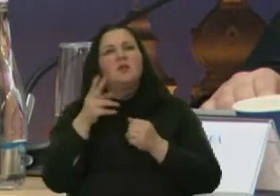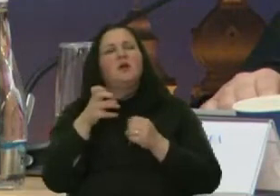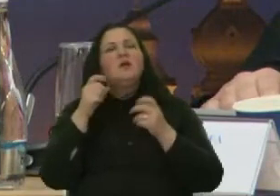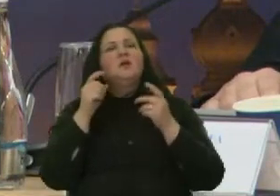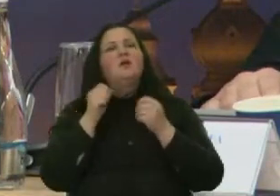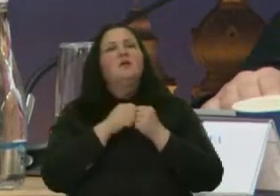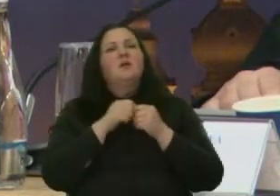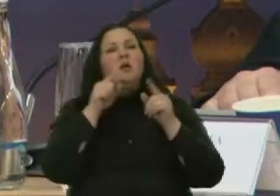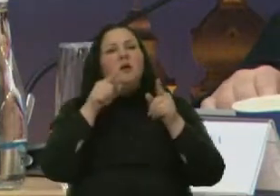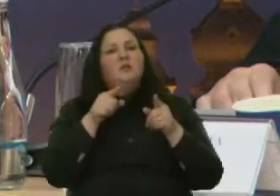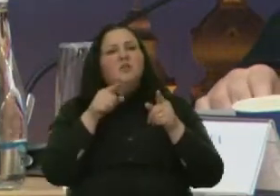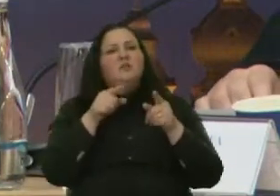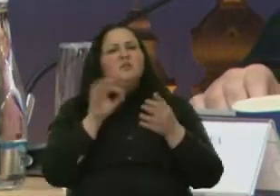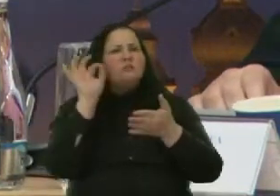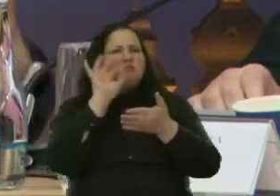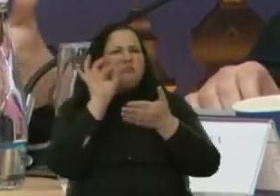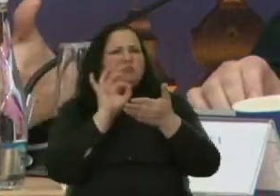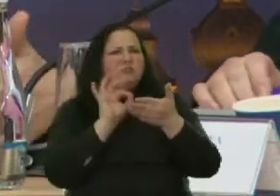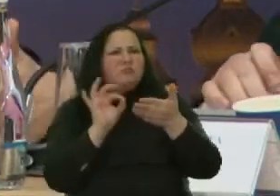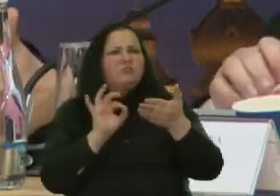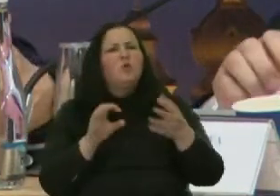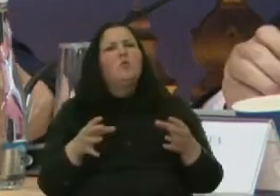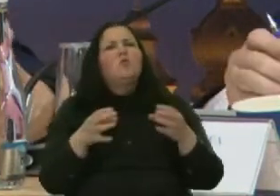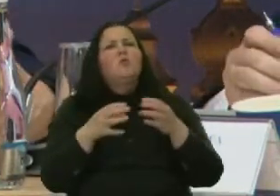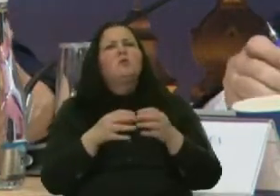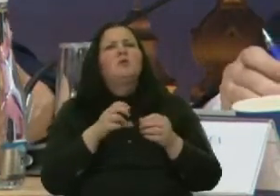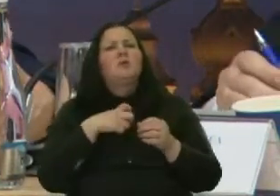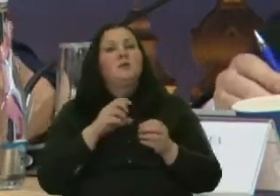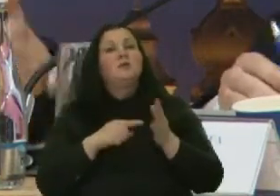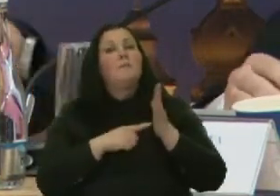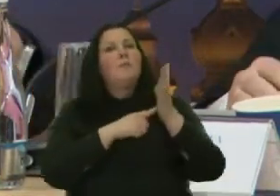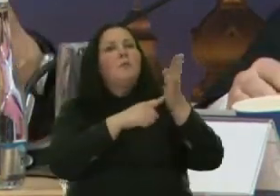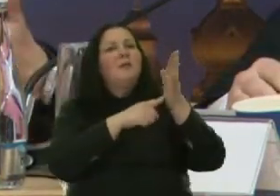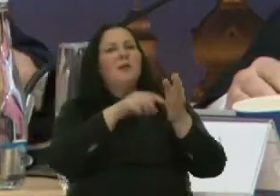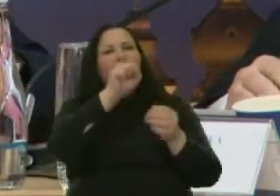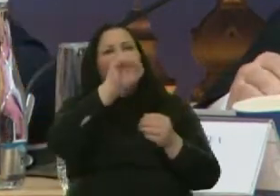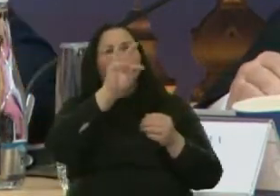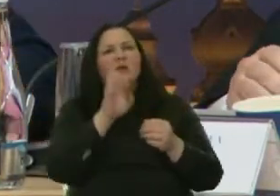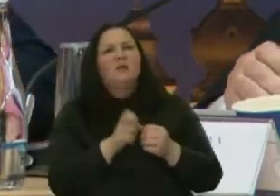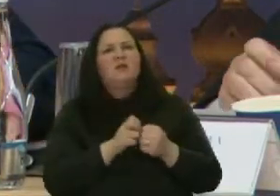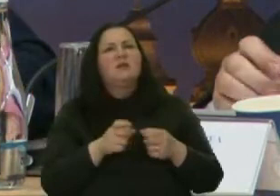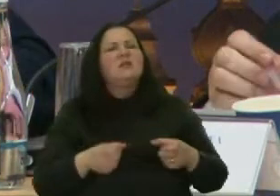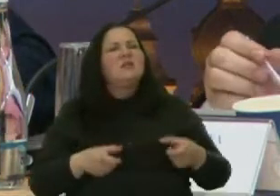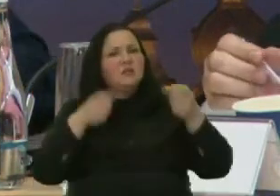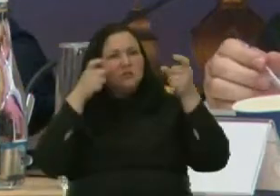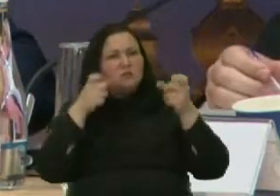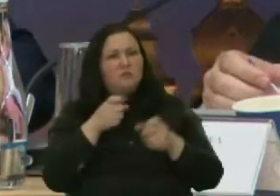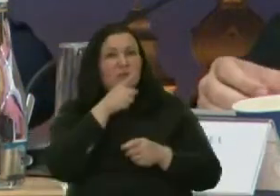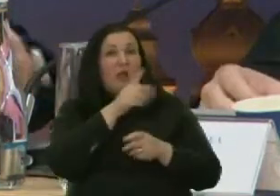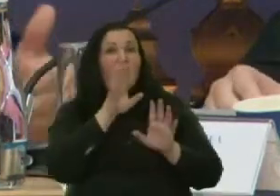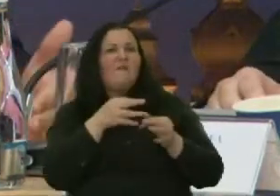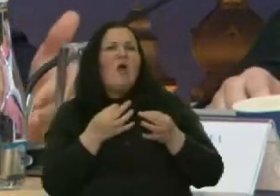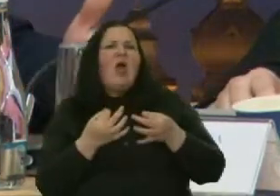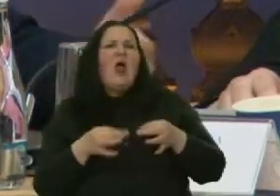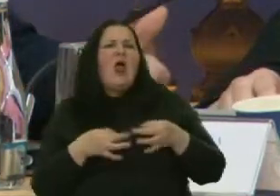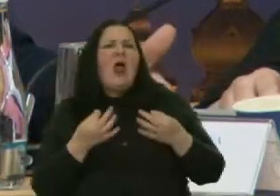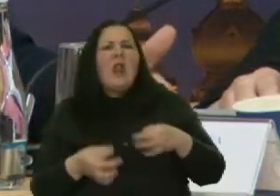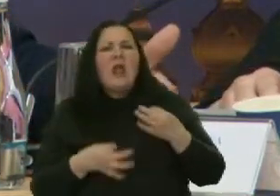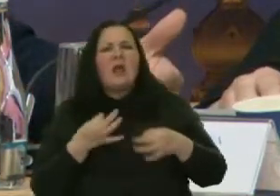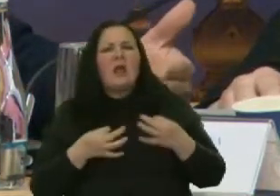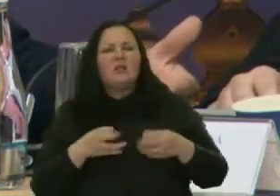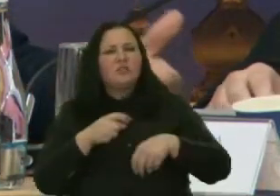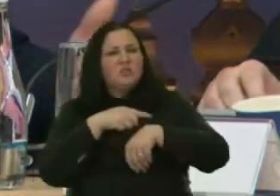această sinteză proces verbal este publicată pe site ul instituției dacă doamna moigrădean repet încă o dată a avut eleganța timpul și